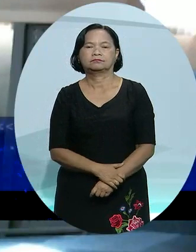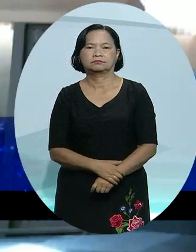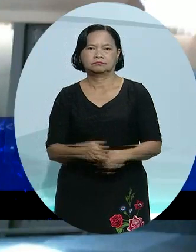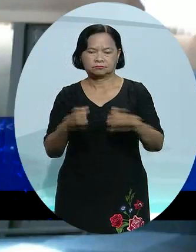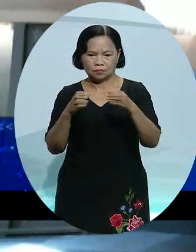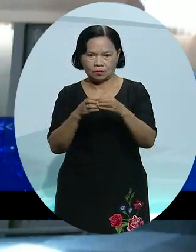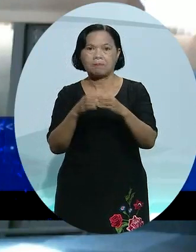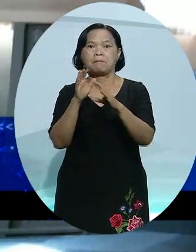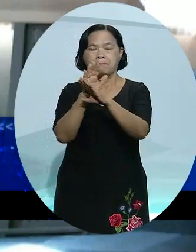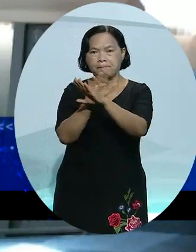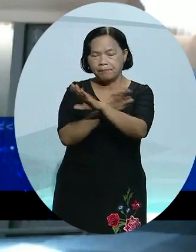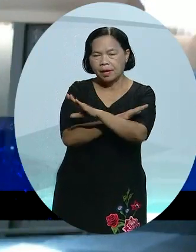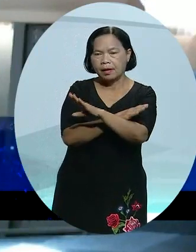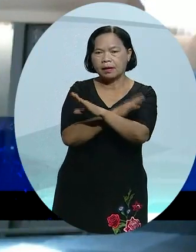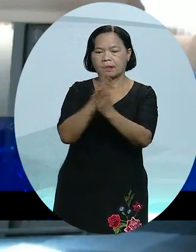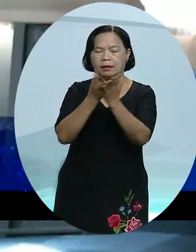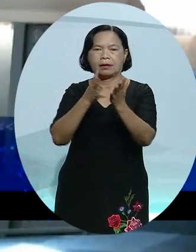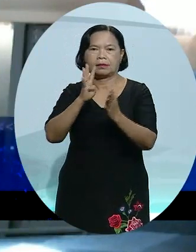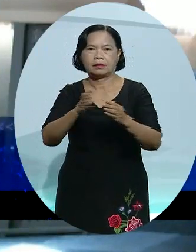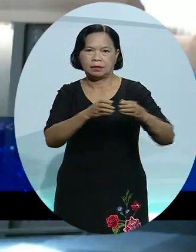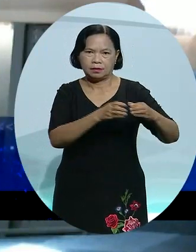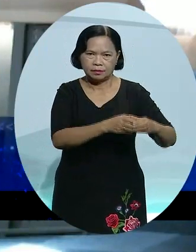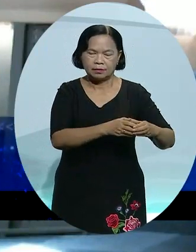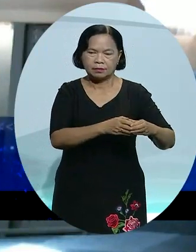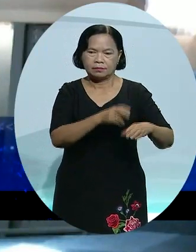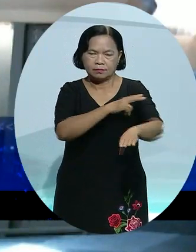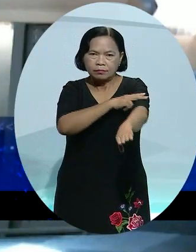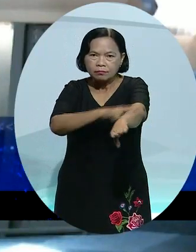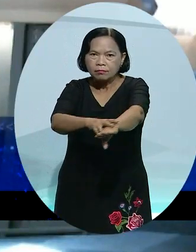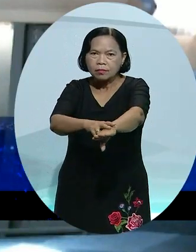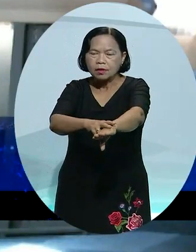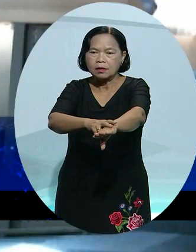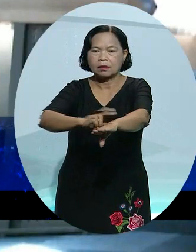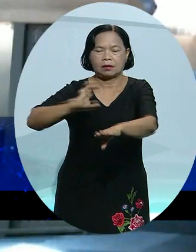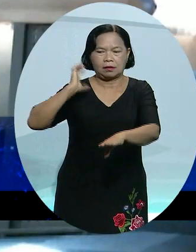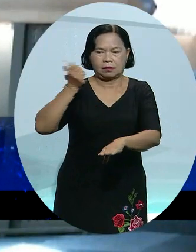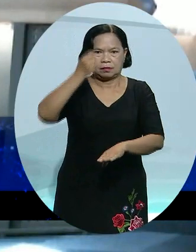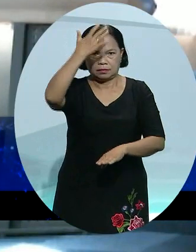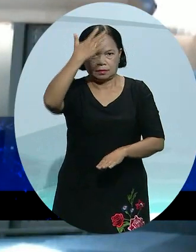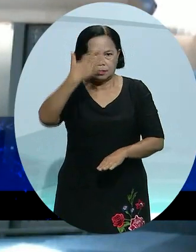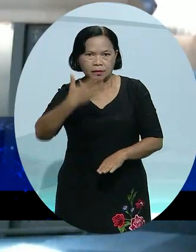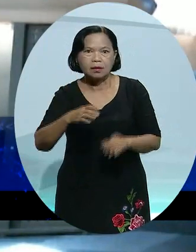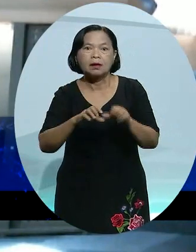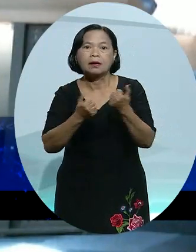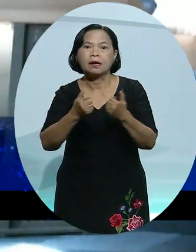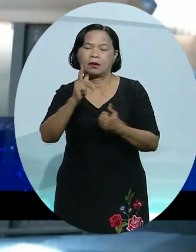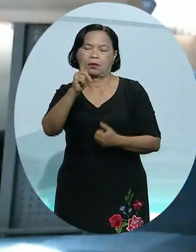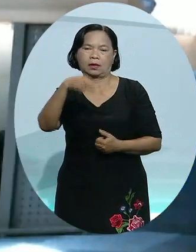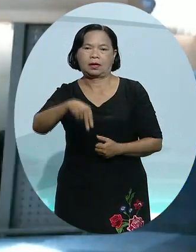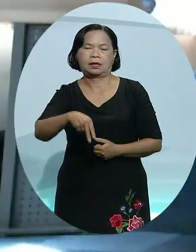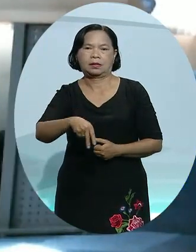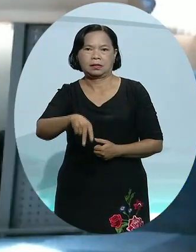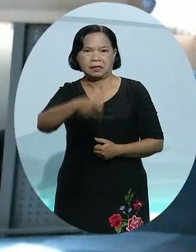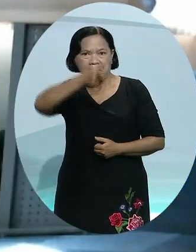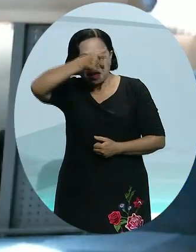Trong buổi họp báo bên lề hội nghị lần thứ tư của nhóm chuyên gia xây dựng cơ chế đa dạng sinh học toàn cầu đang diễn ra tại Kenya, Tổng giám đốc